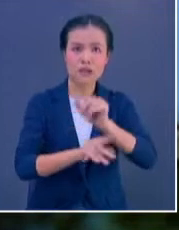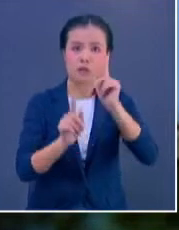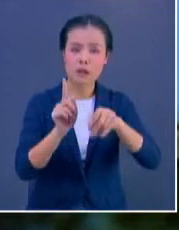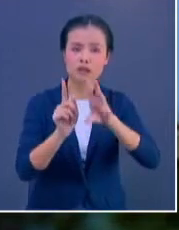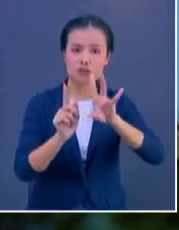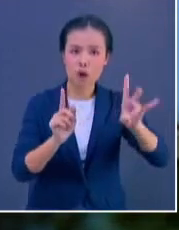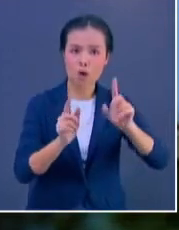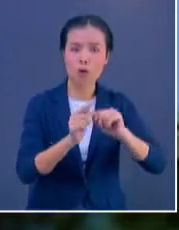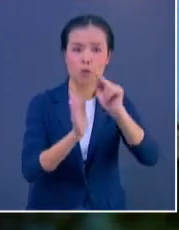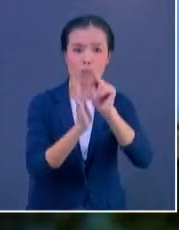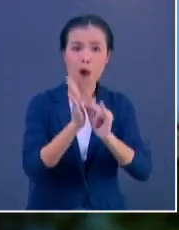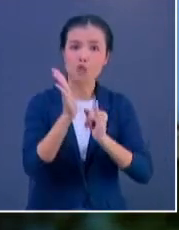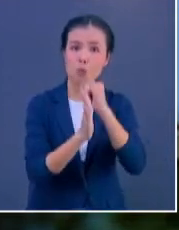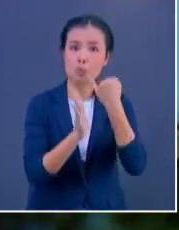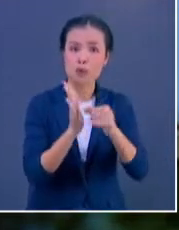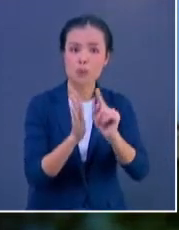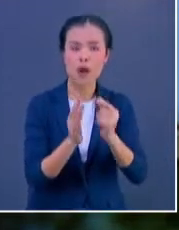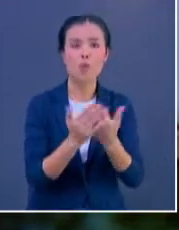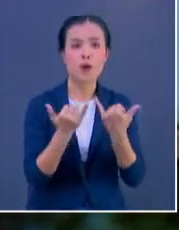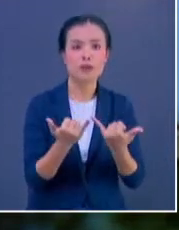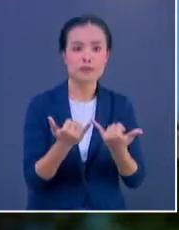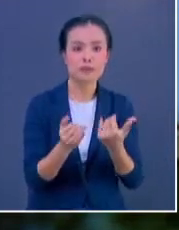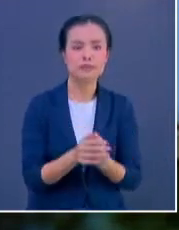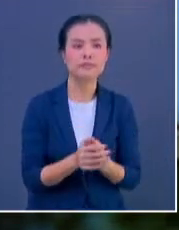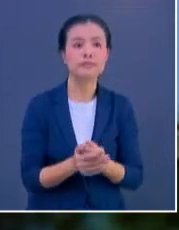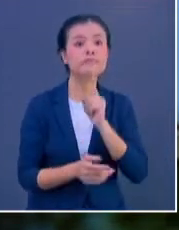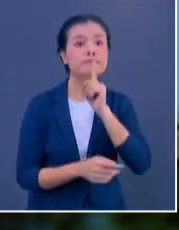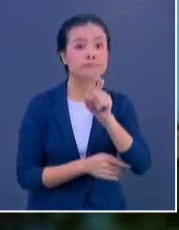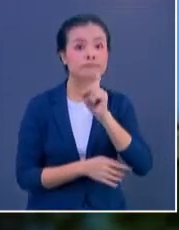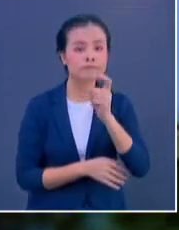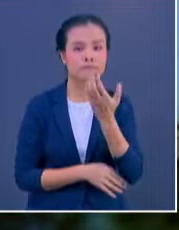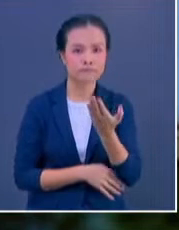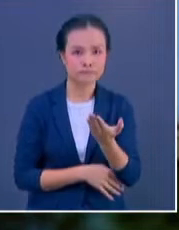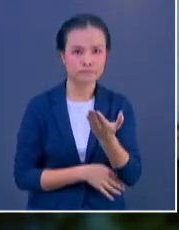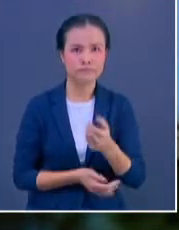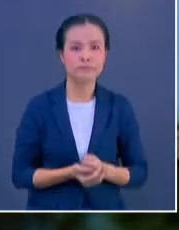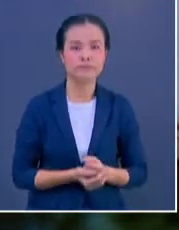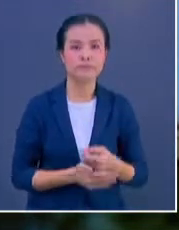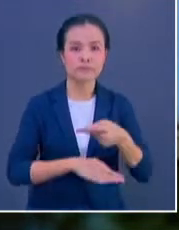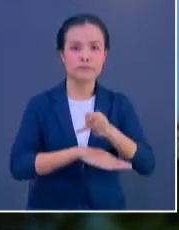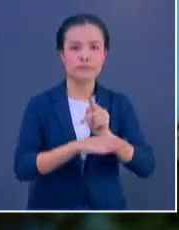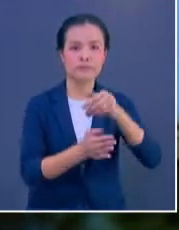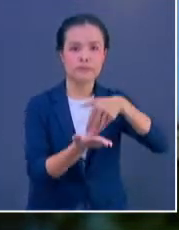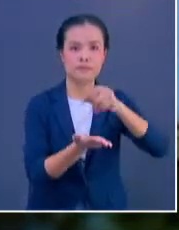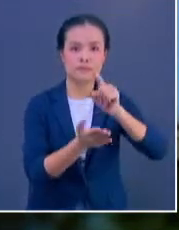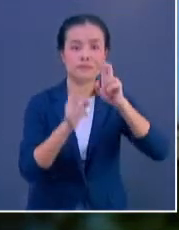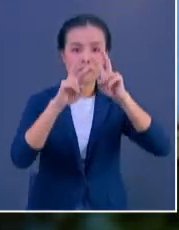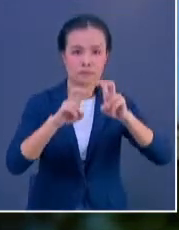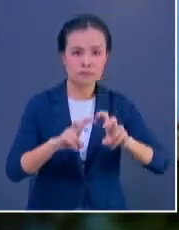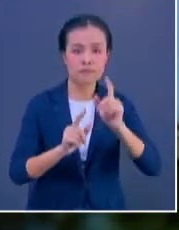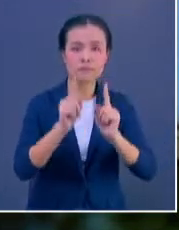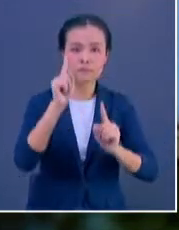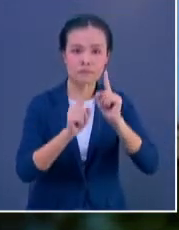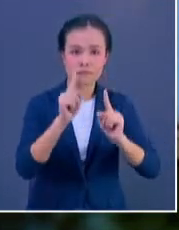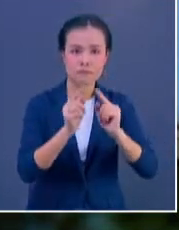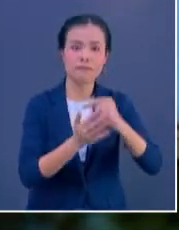ายหรือไม่อย่างไรวันนี้เราจะมาหาคำตอบกันนะครับกับดร.โสพลพรโชคชัยซึ่งท่านเป็นประธานศูนย์ข้อมูลวิจัยและประเมินค่าอสังหาริม